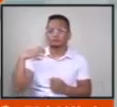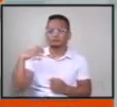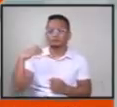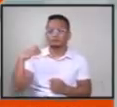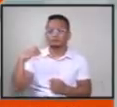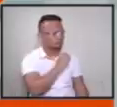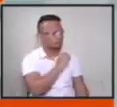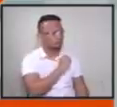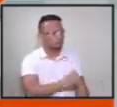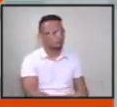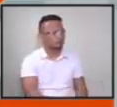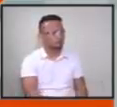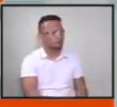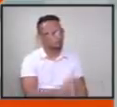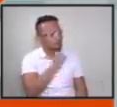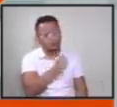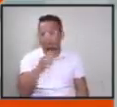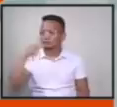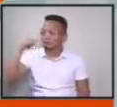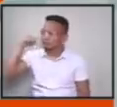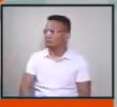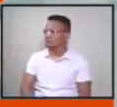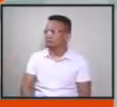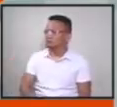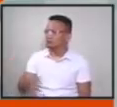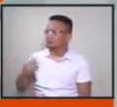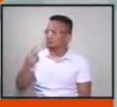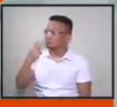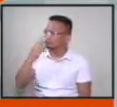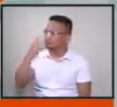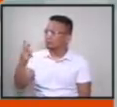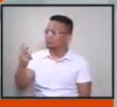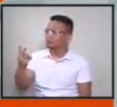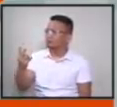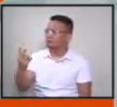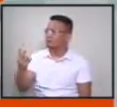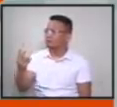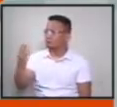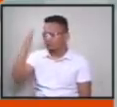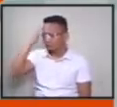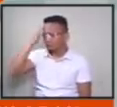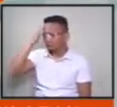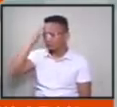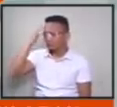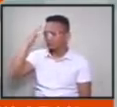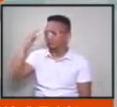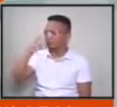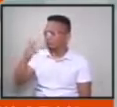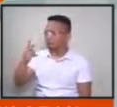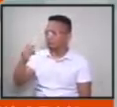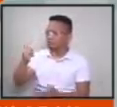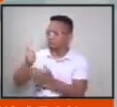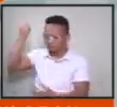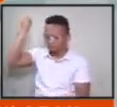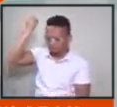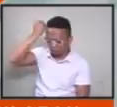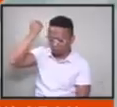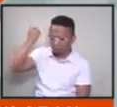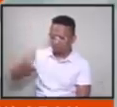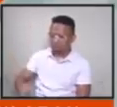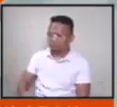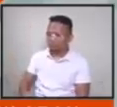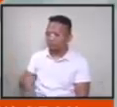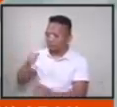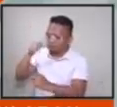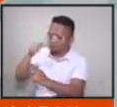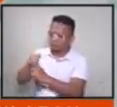po kami ng baril. Huwag na po kayo magsinungaling, kapitan, kasi nakita naman po namin eh. Alam po namin tumingin kung baril o ano po yung pinalo. Tsaka